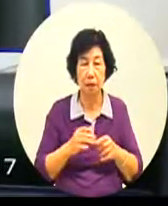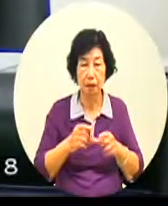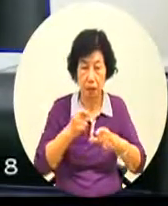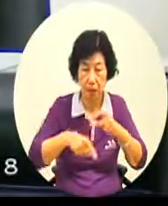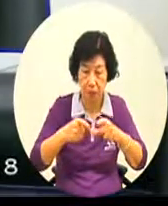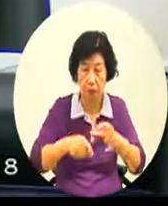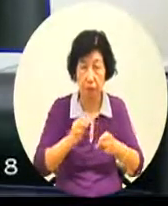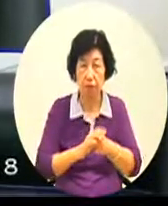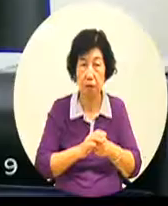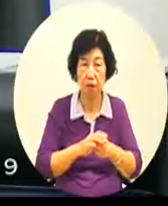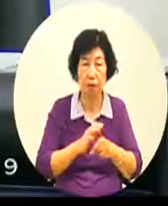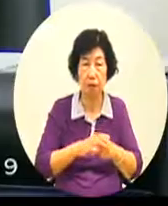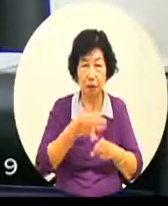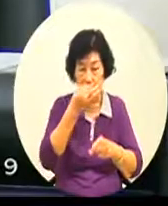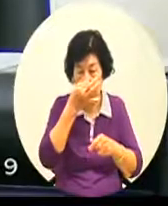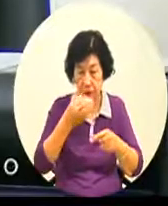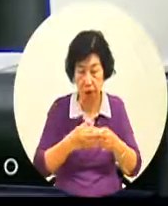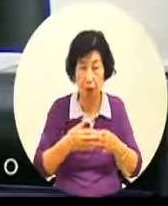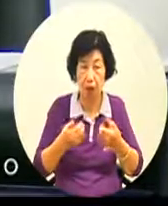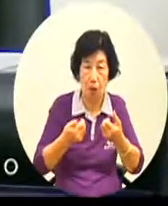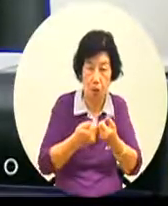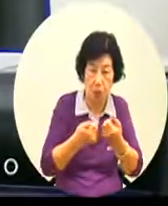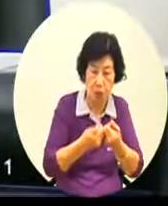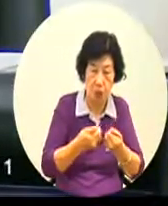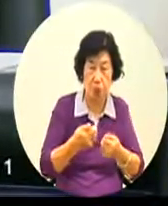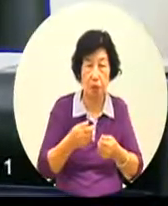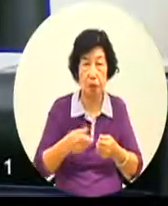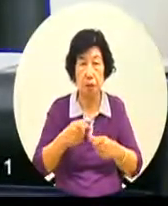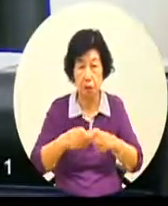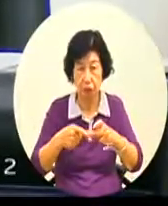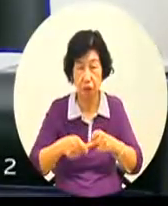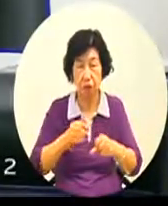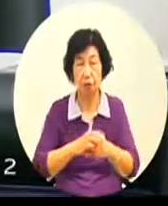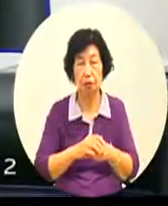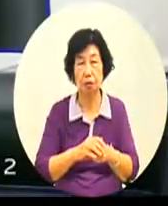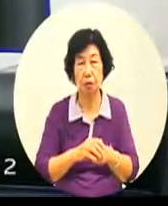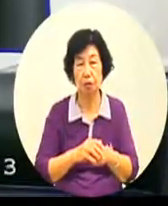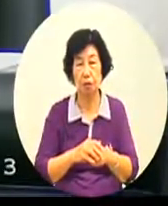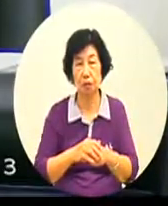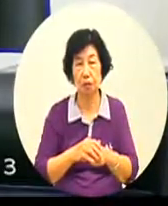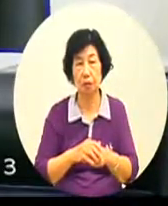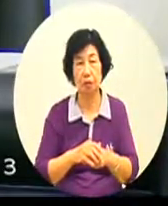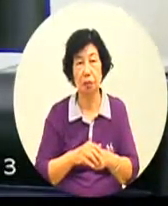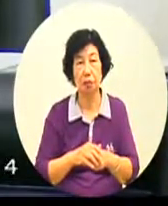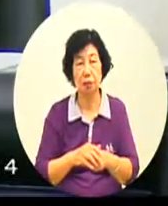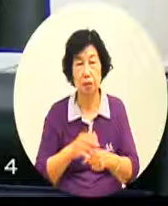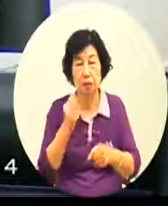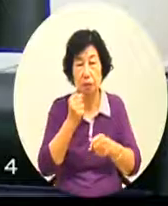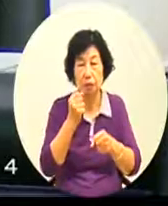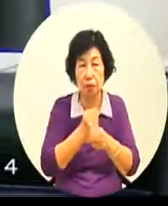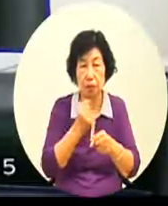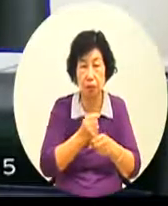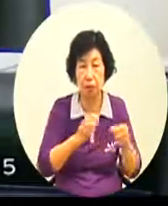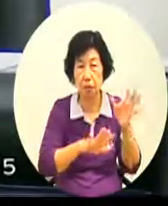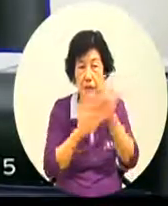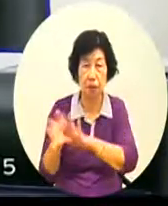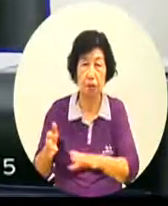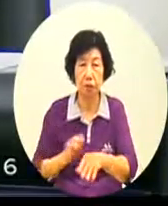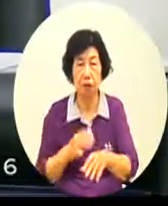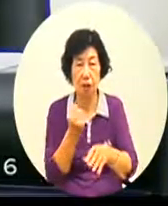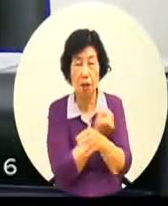密集的一个产业啦，那我们需要的等于说我们的劳工局站在劳工的权益上，